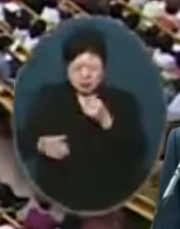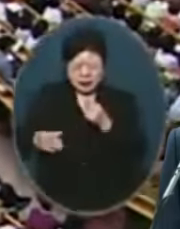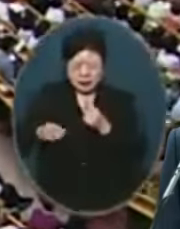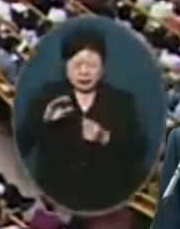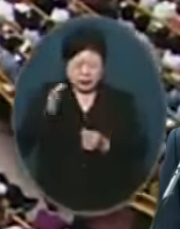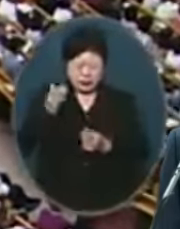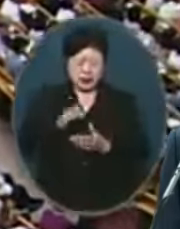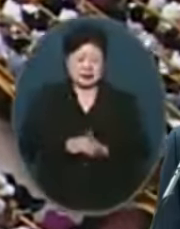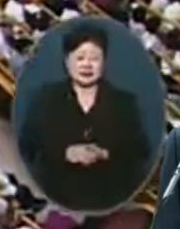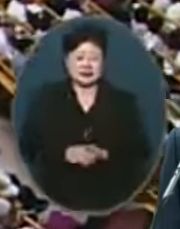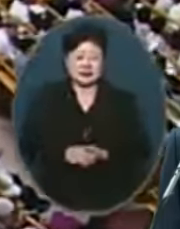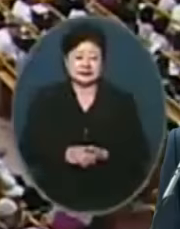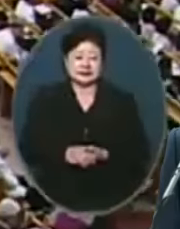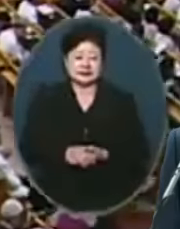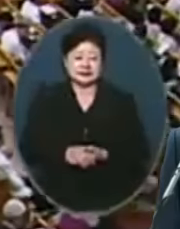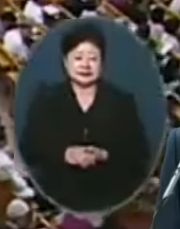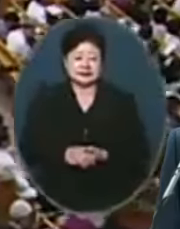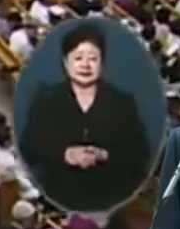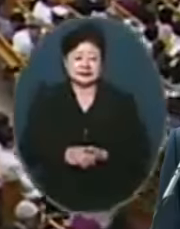우리를 해방시켜 주셨다.